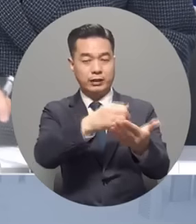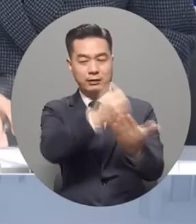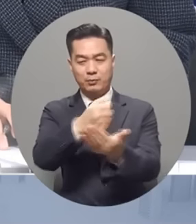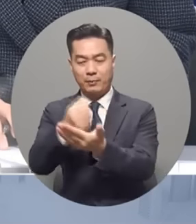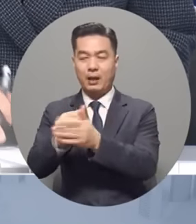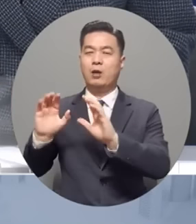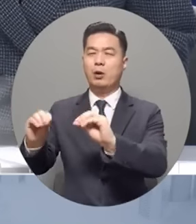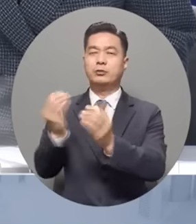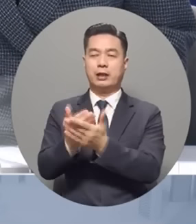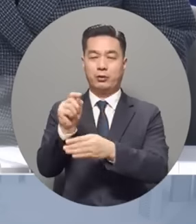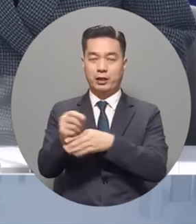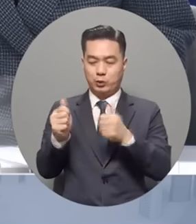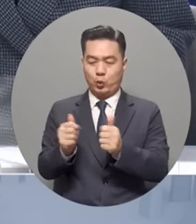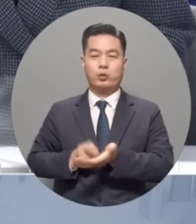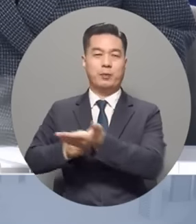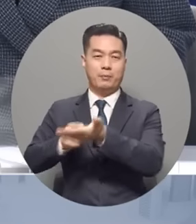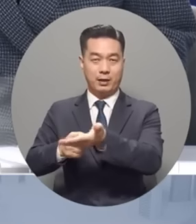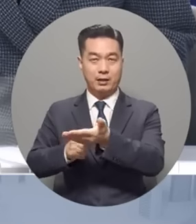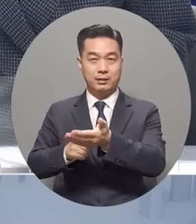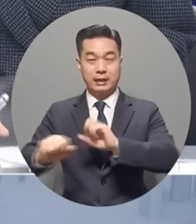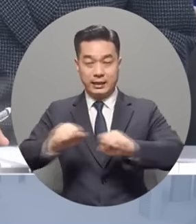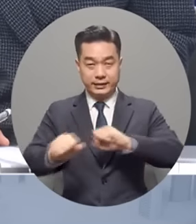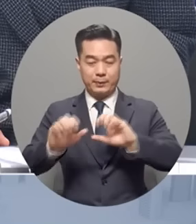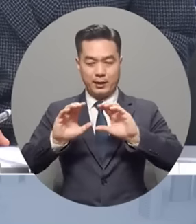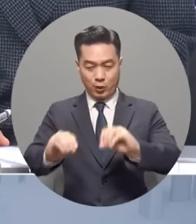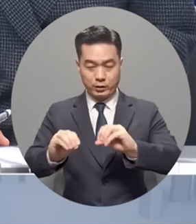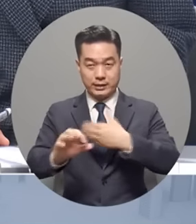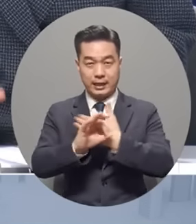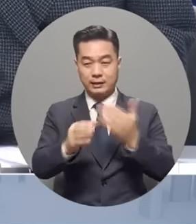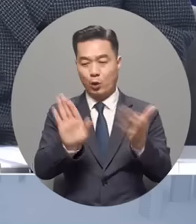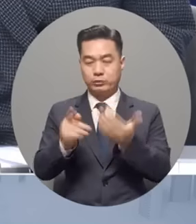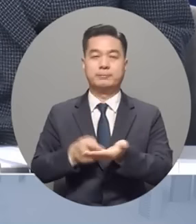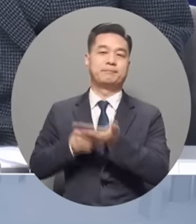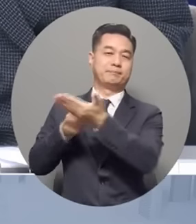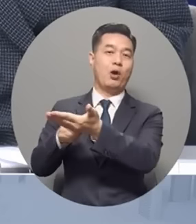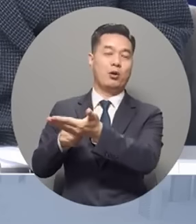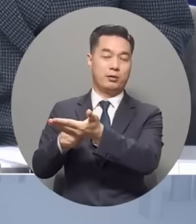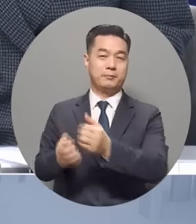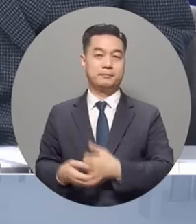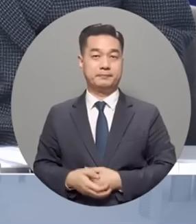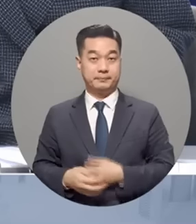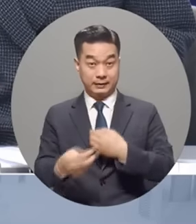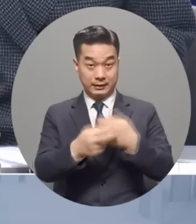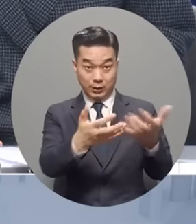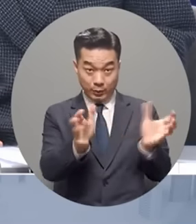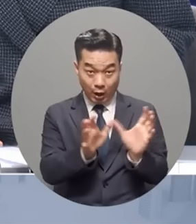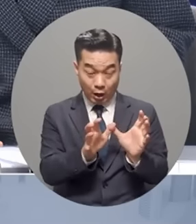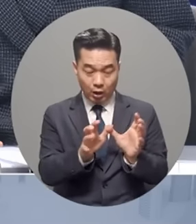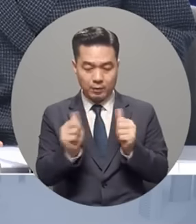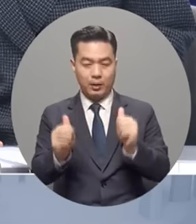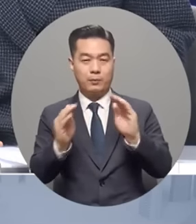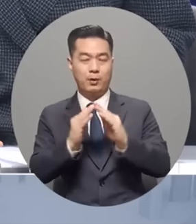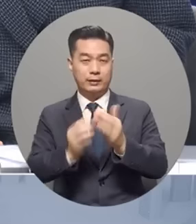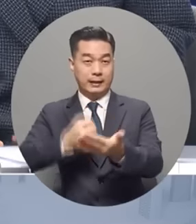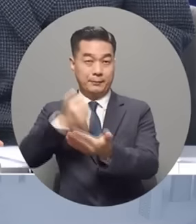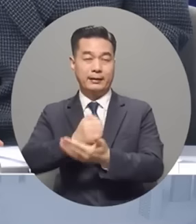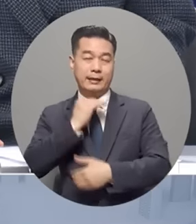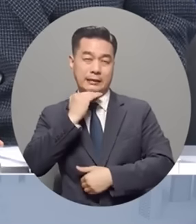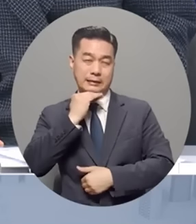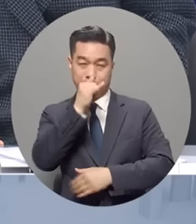행정소송과 또 집행정지 가처분 신청을 법원에 냈습니다 어 의료계에서는 법원의 판단에 일부 기대를 거는